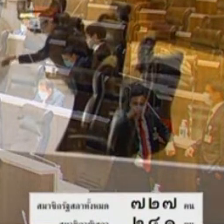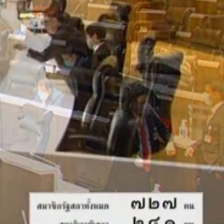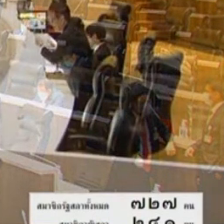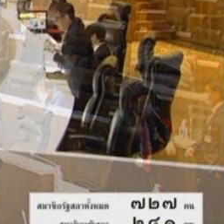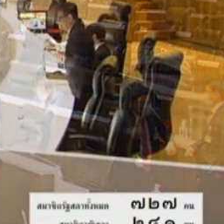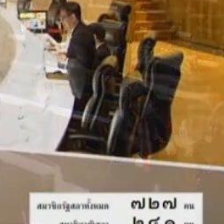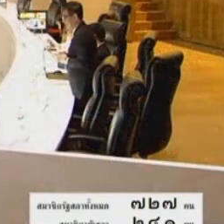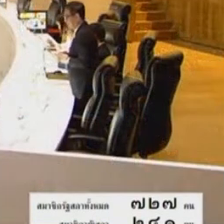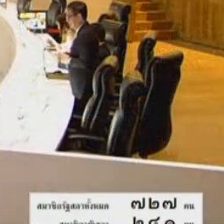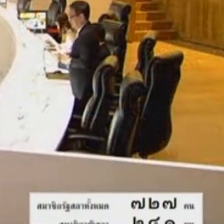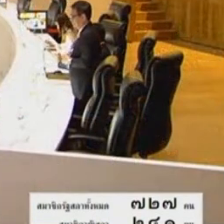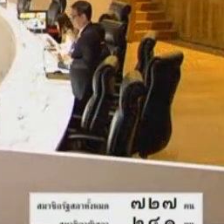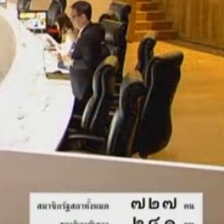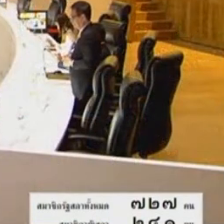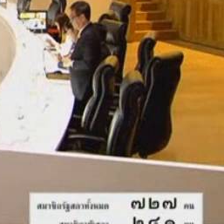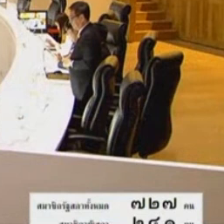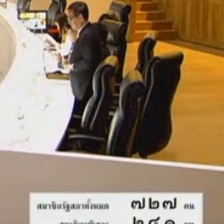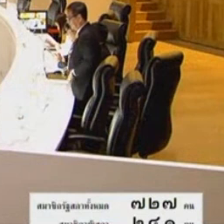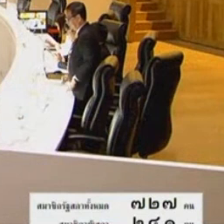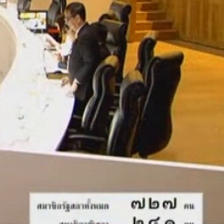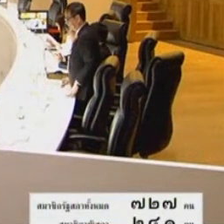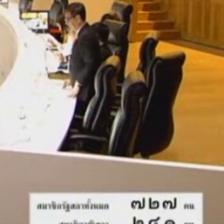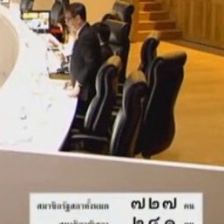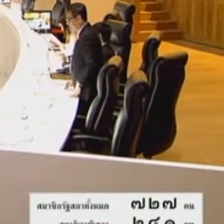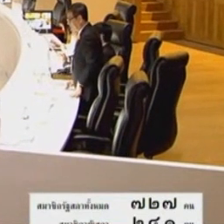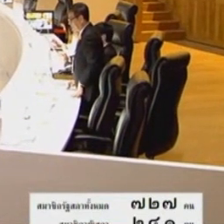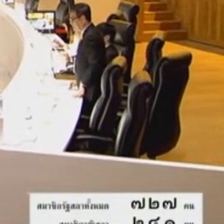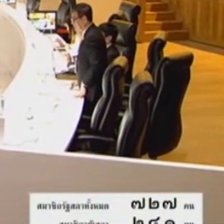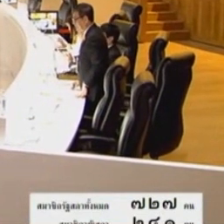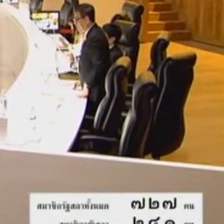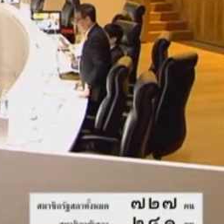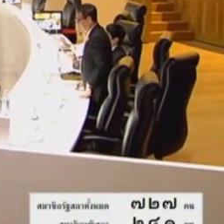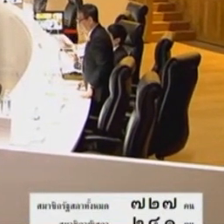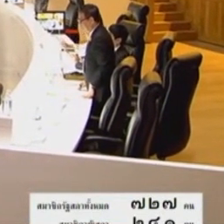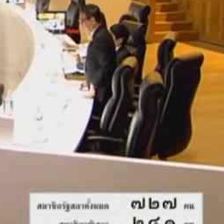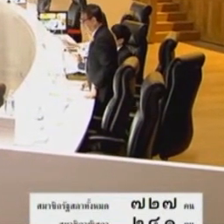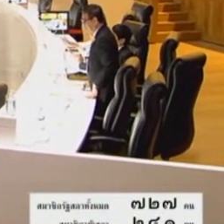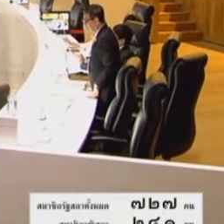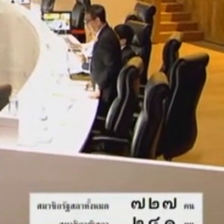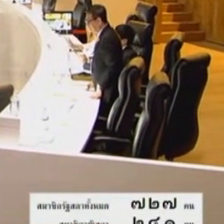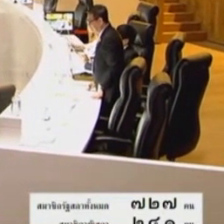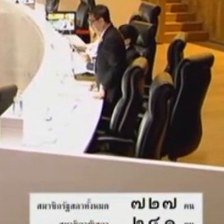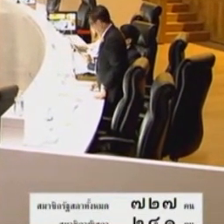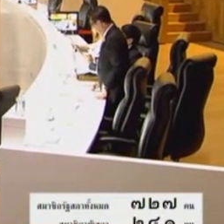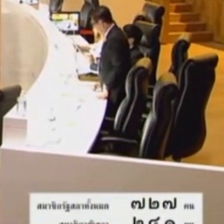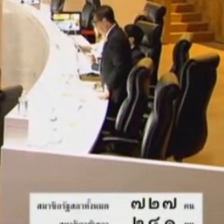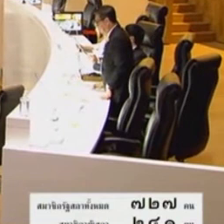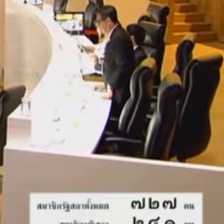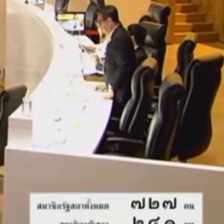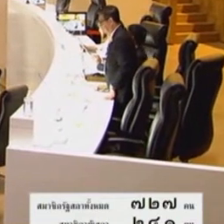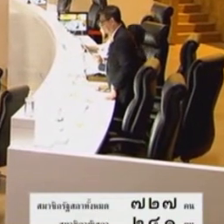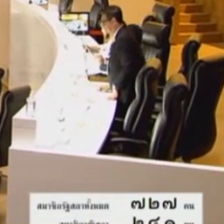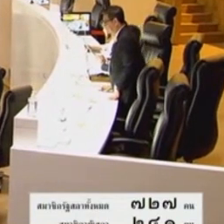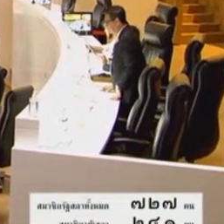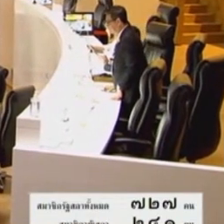เกิดการคุ้มครองสิทธิขอปล่อยตัวชั่วคราวของผู้ต้องหาหรือจำเลยในคดีอาญาที่พิจารณาร